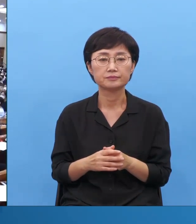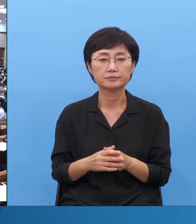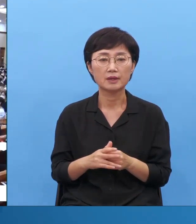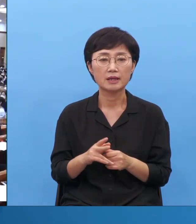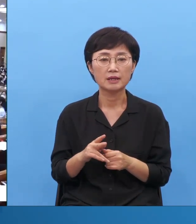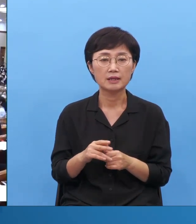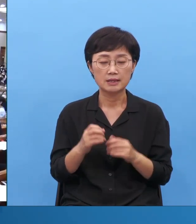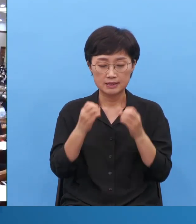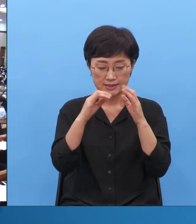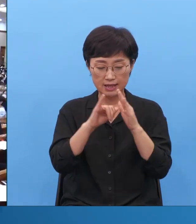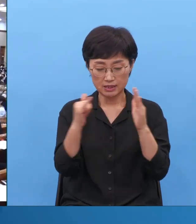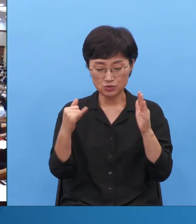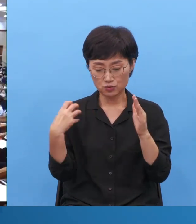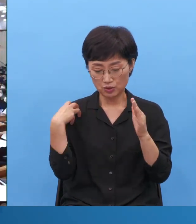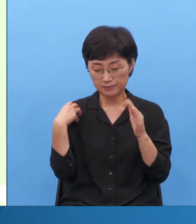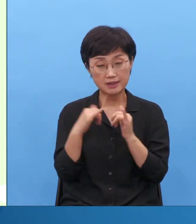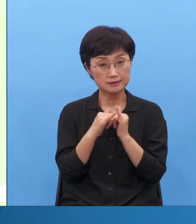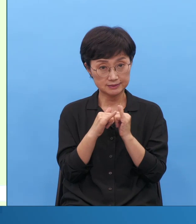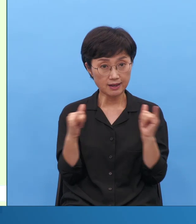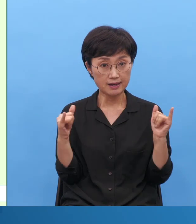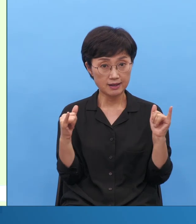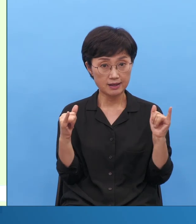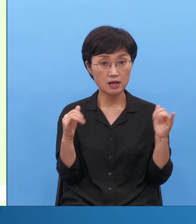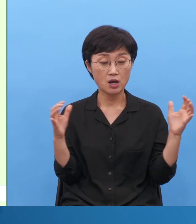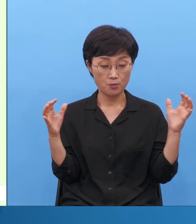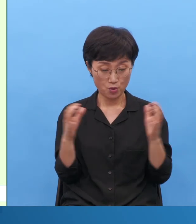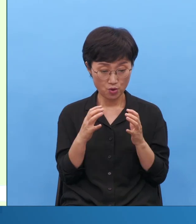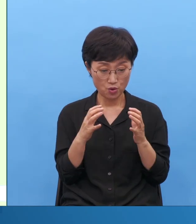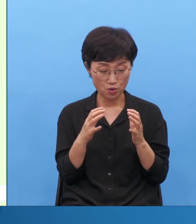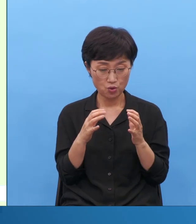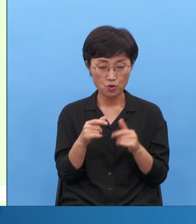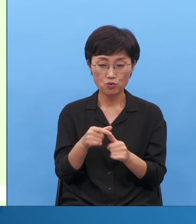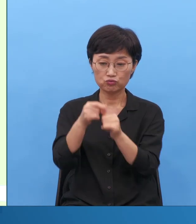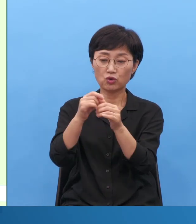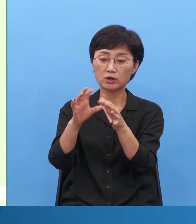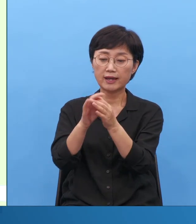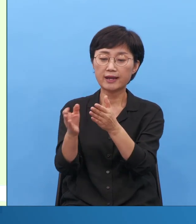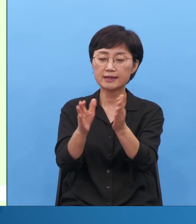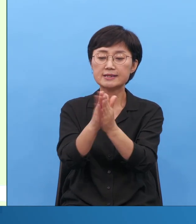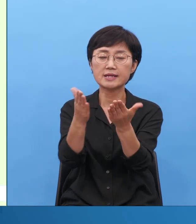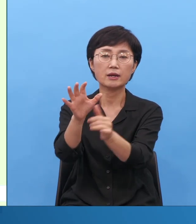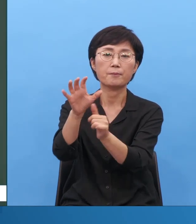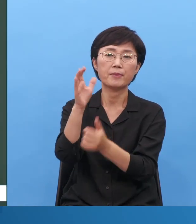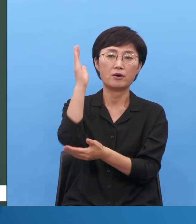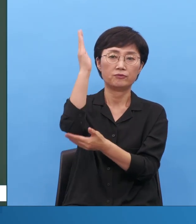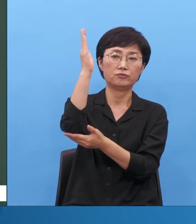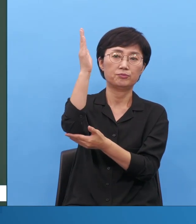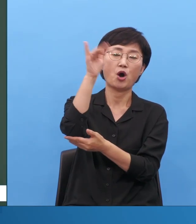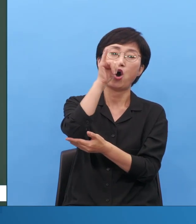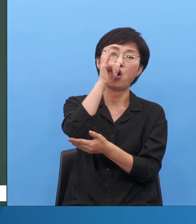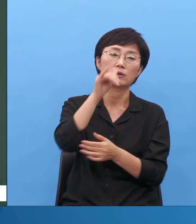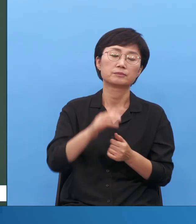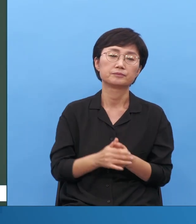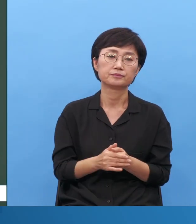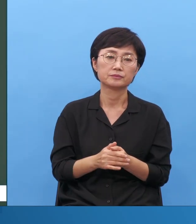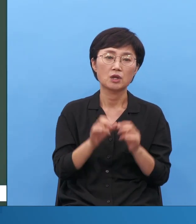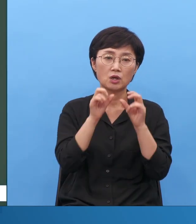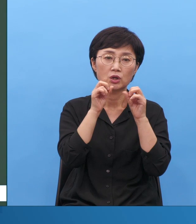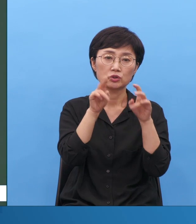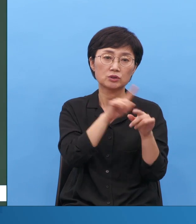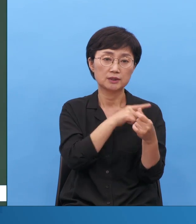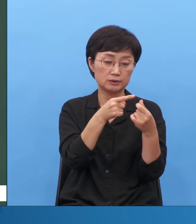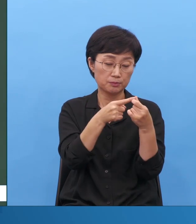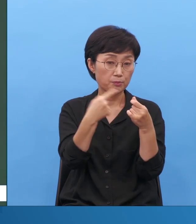237 새가족 현장 사역자 훈련은 구원의 길을 교재로 강의가 진행되고 있습니다. 전도의 제일 첫 번째